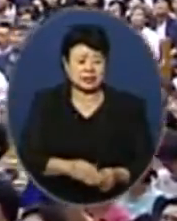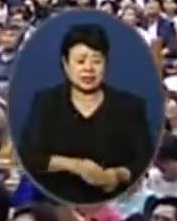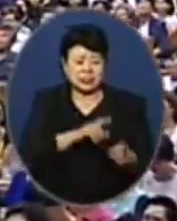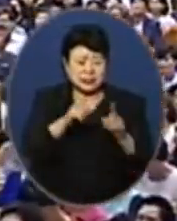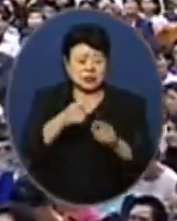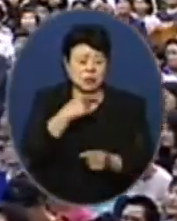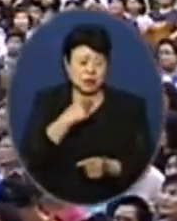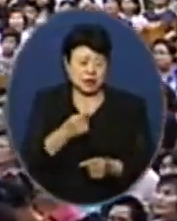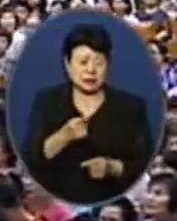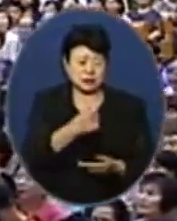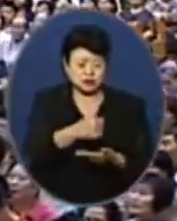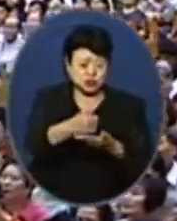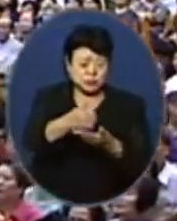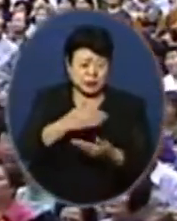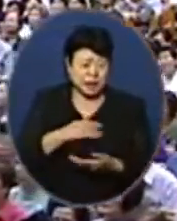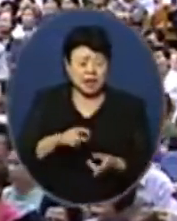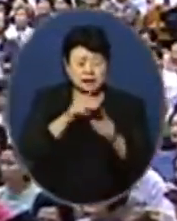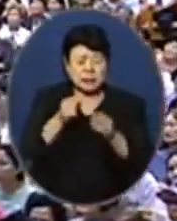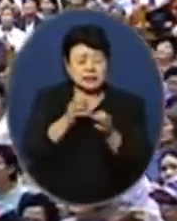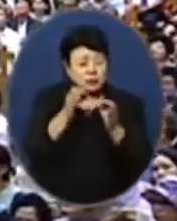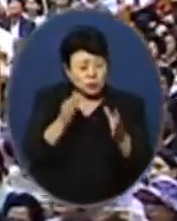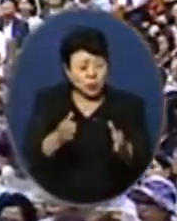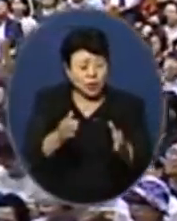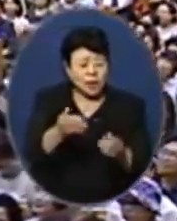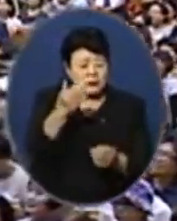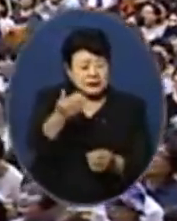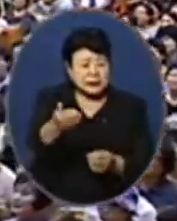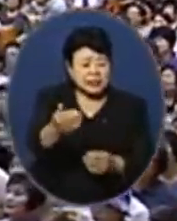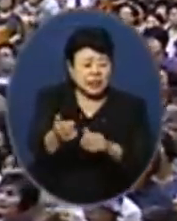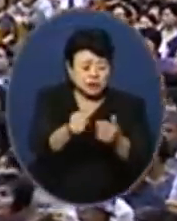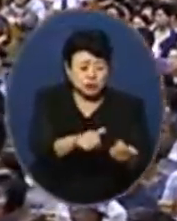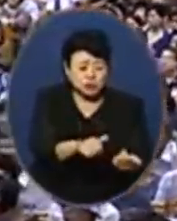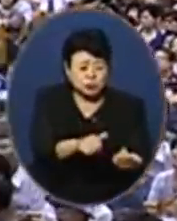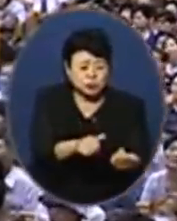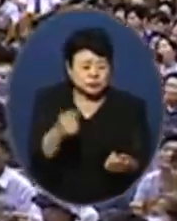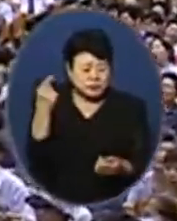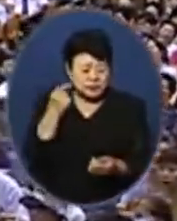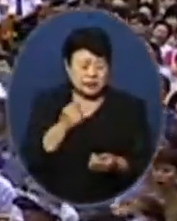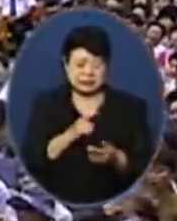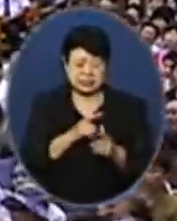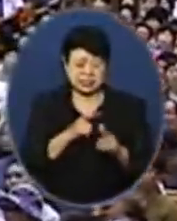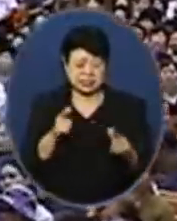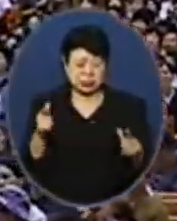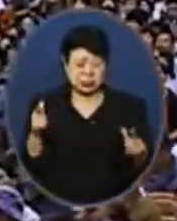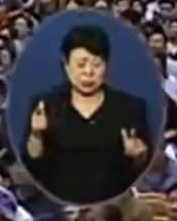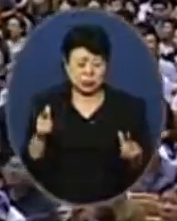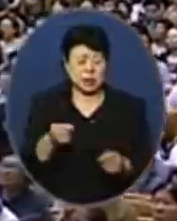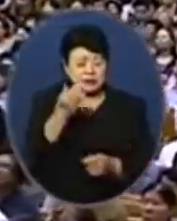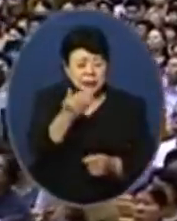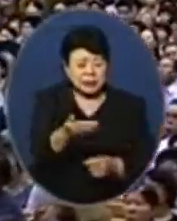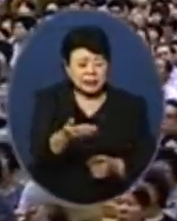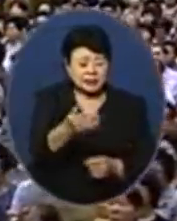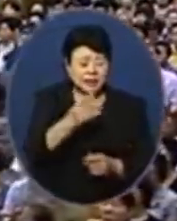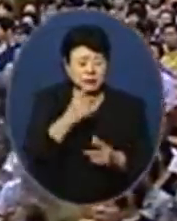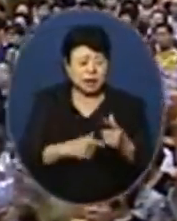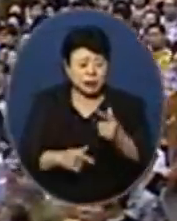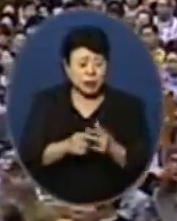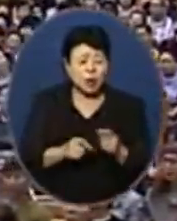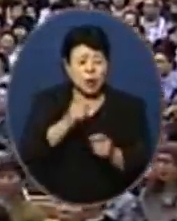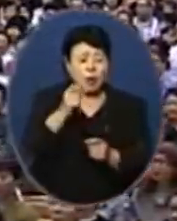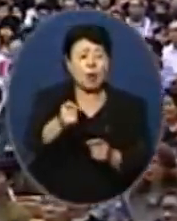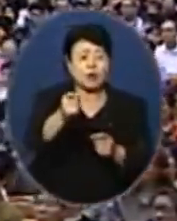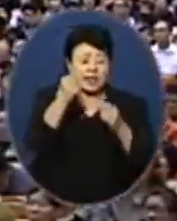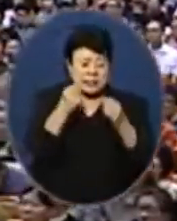명하네. 주님은 내가 사는 동안 자네의 죽음을 듣게 하지 않으시고 자네를 나보다 더